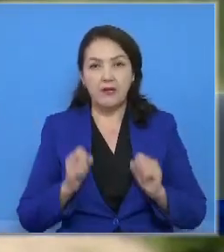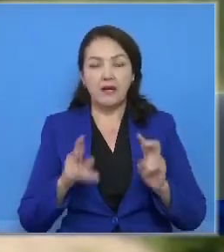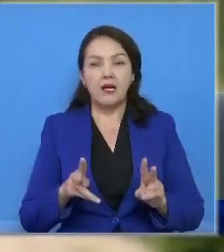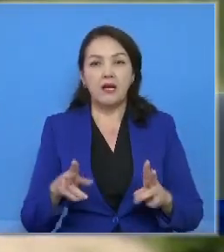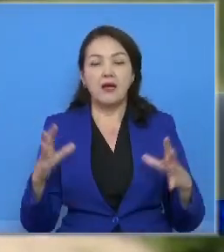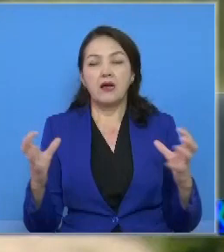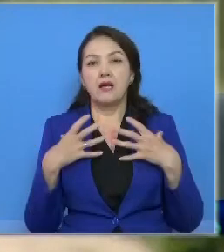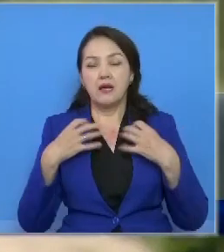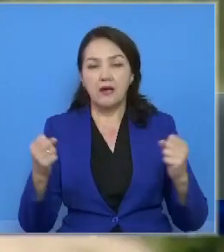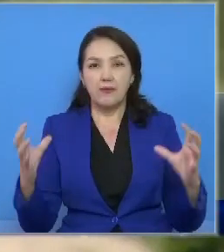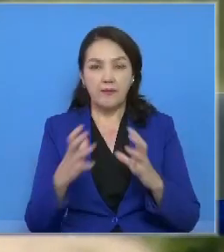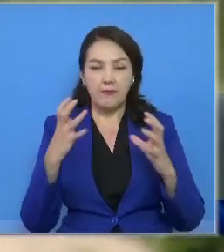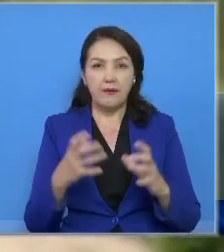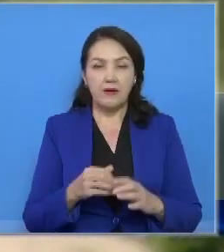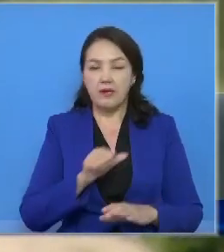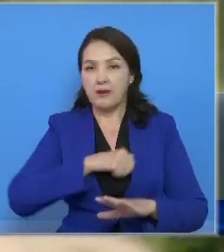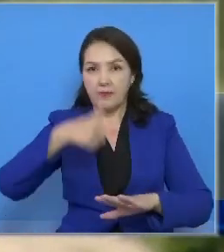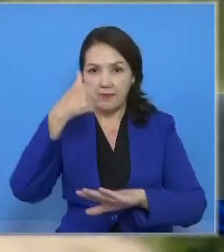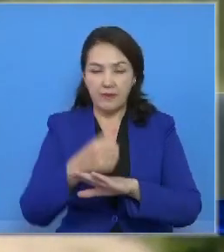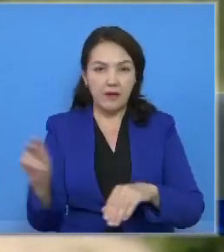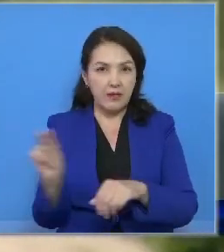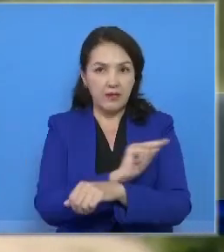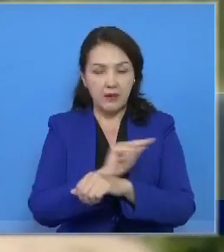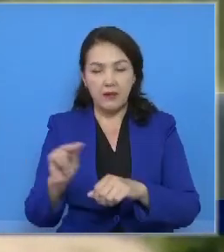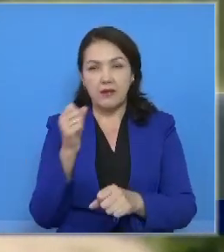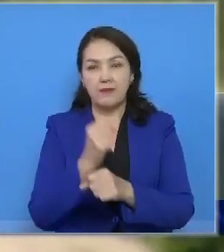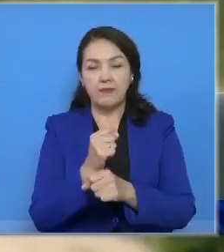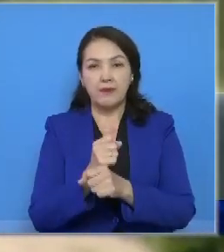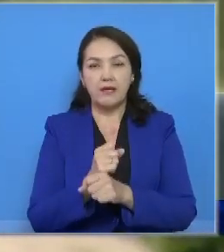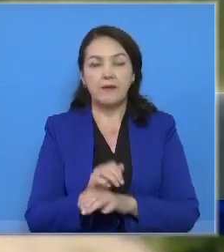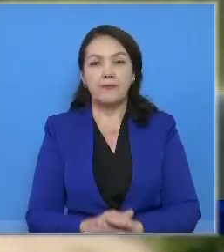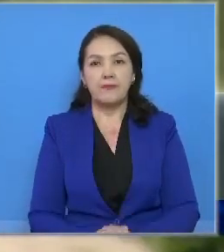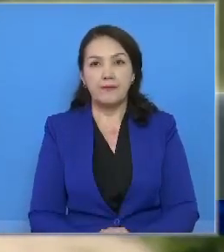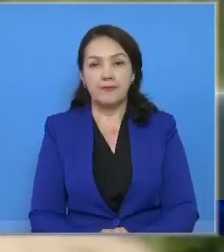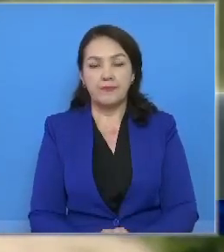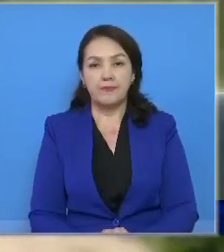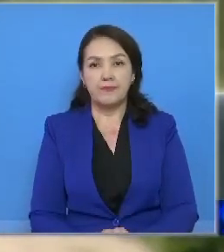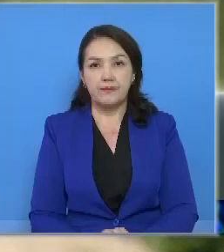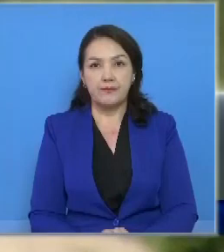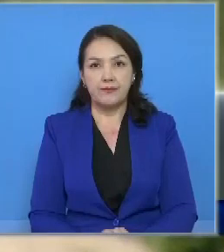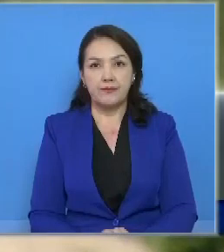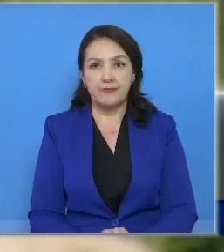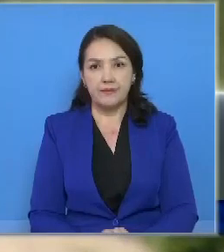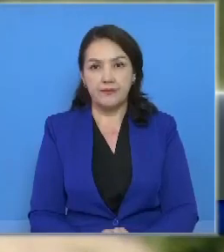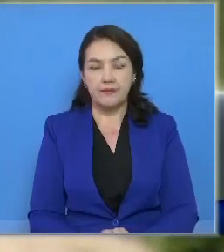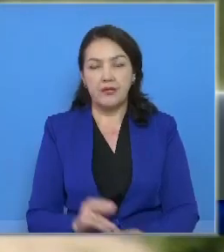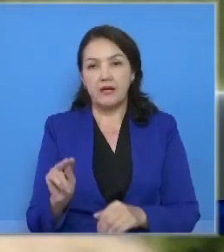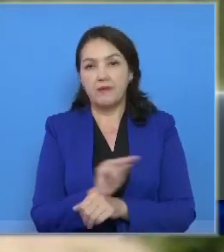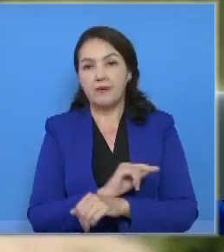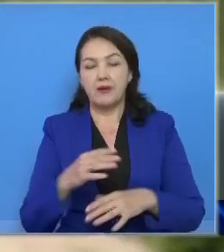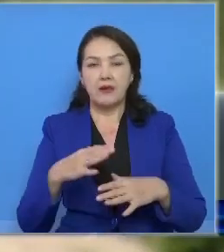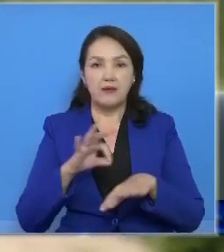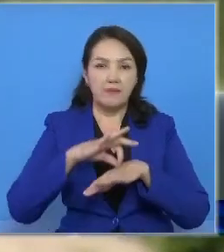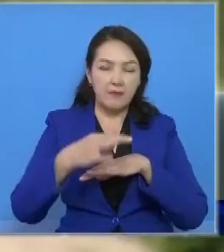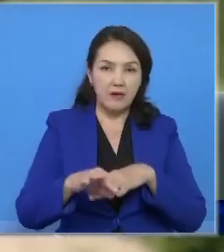вы знаете миссия здравоохранения основная лечебная работа основная и профилактика заболевания профилактика заболевания